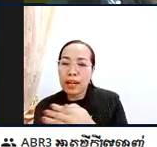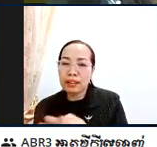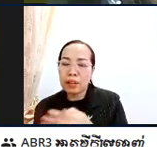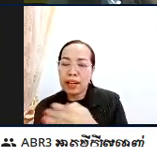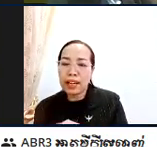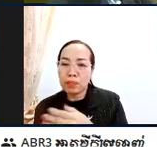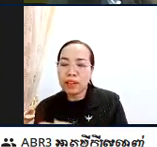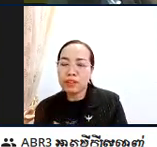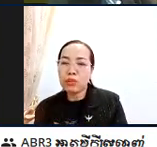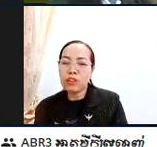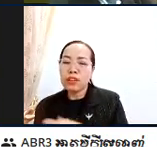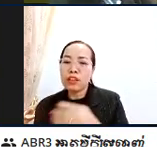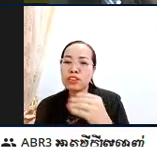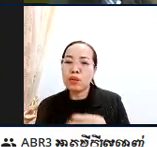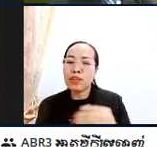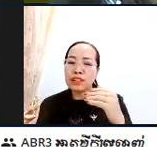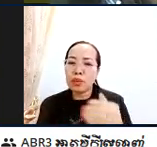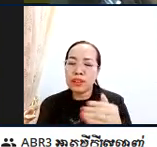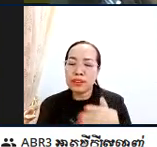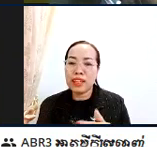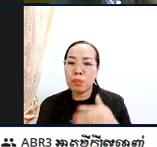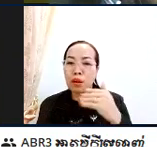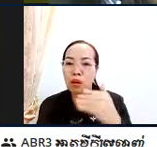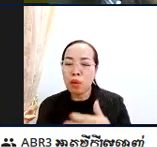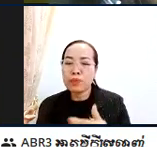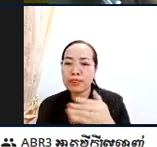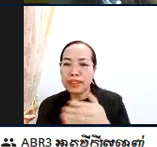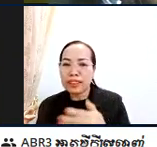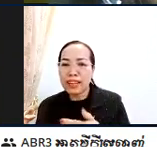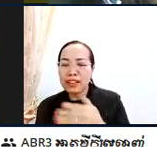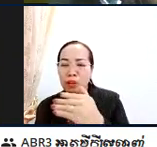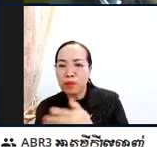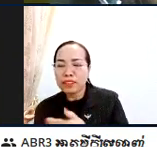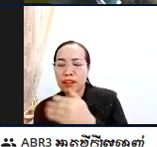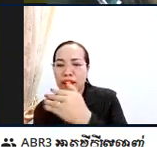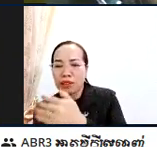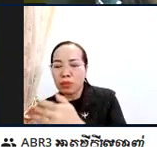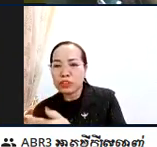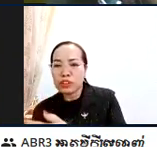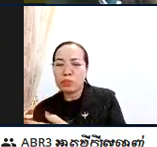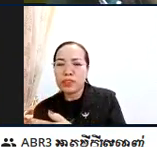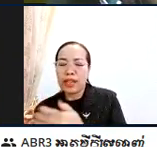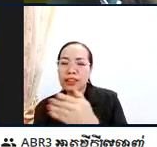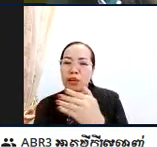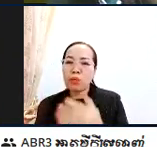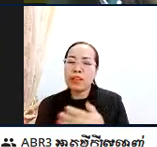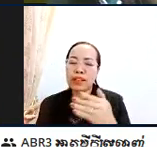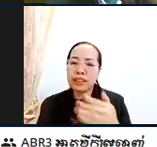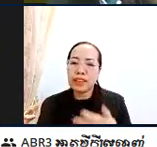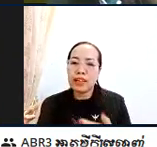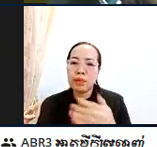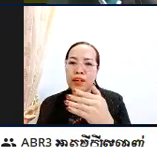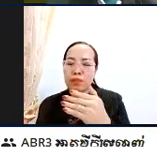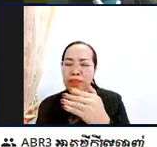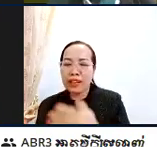mò bằng hạt bằng hàn lời nút nhóm nâng do vị thi sắc rồi bỏ lục ống tật đặc đáy nòm lời tật đó đại cụ nhóm chả prua nẹt